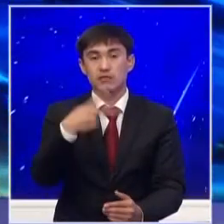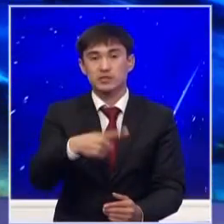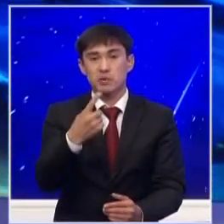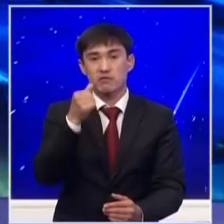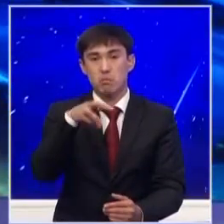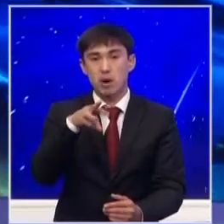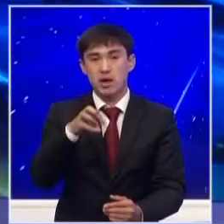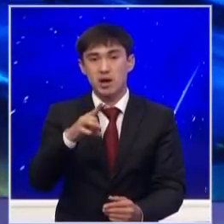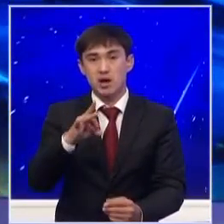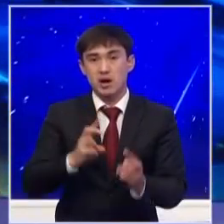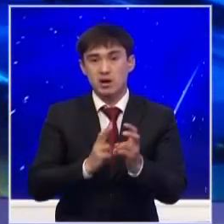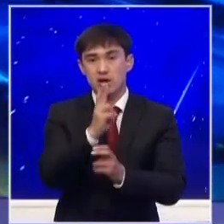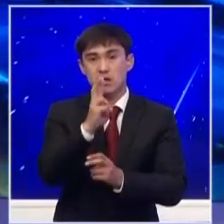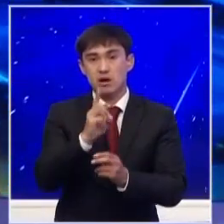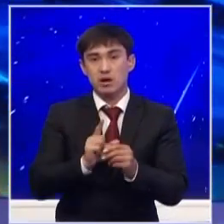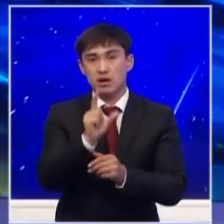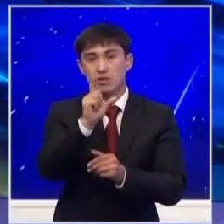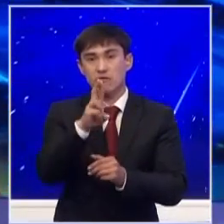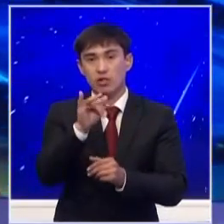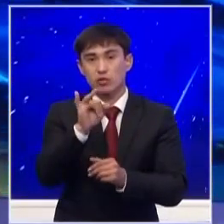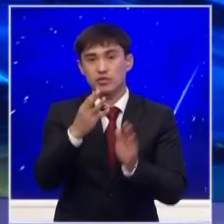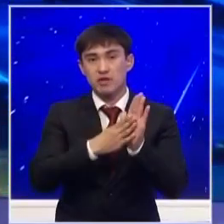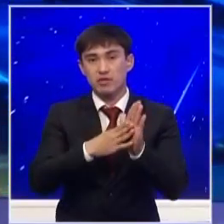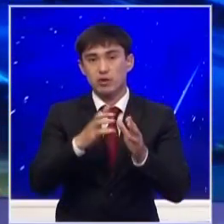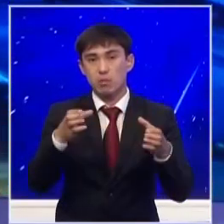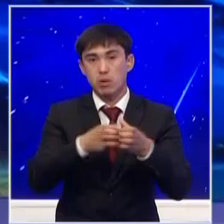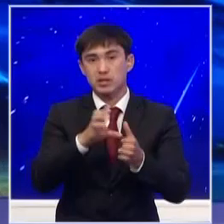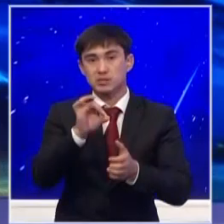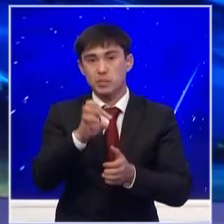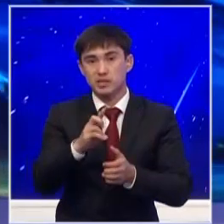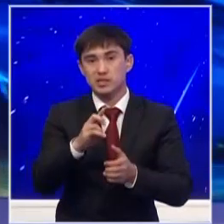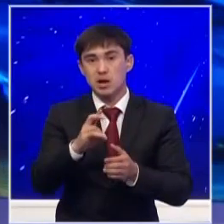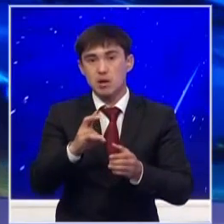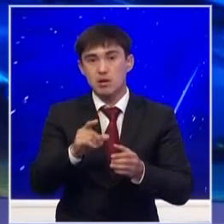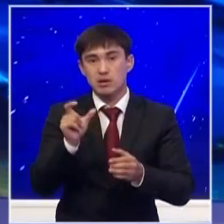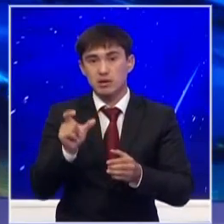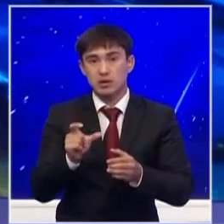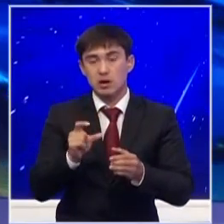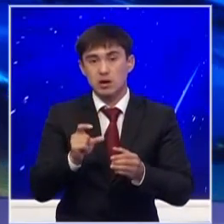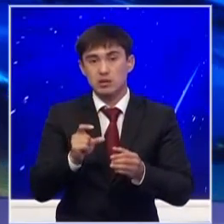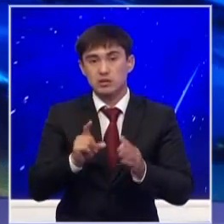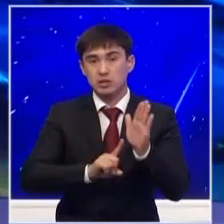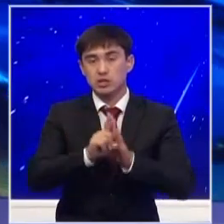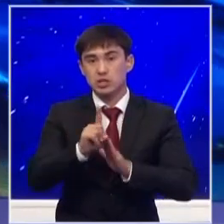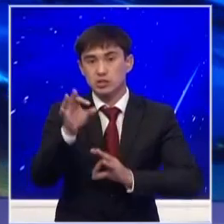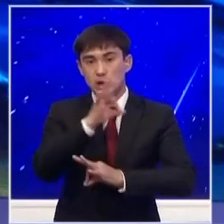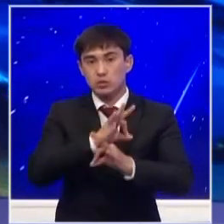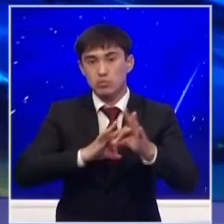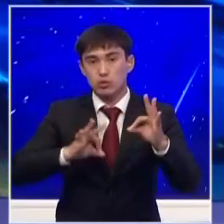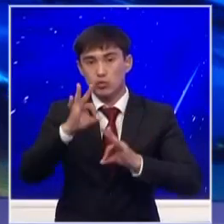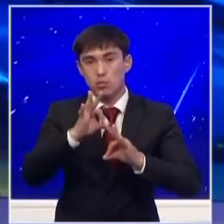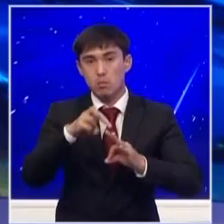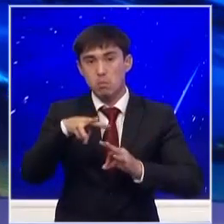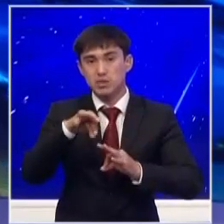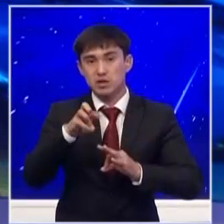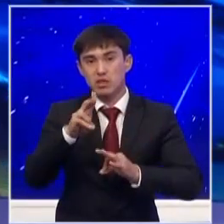21 мая ракета Falcon 9 компании SpaceX с пилотируемым кораблем Griff Dragon стартовала с космодрома на мысе Канаверал